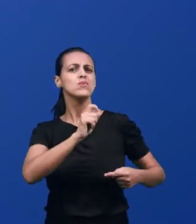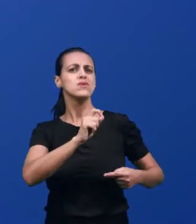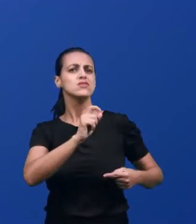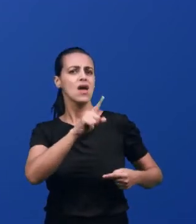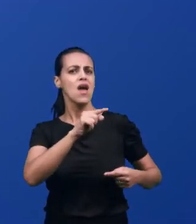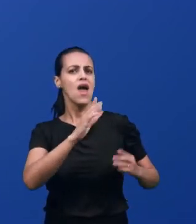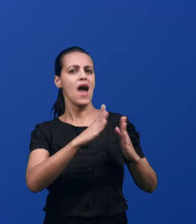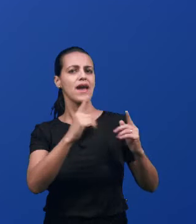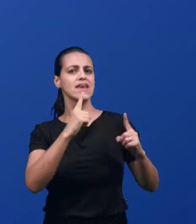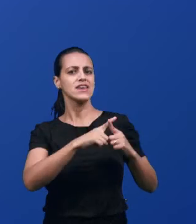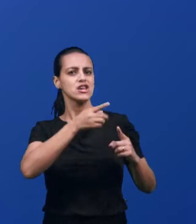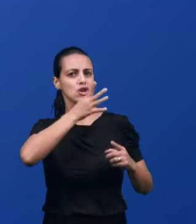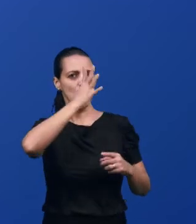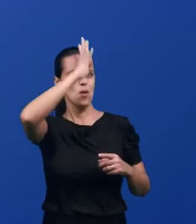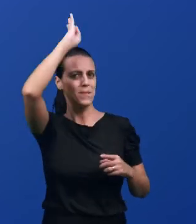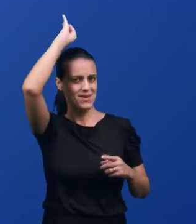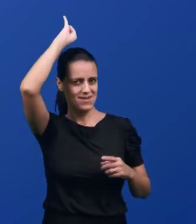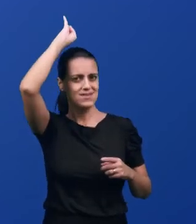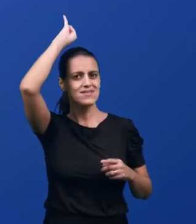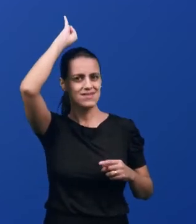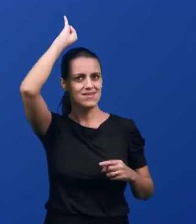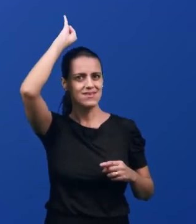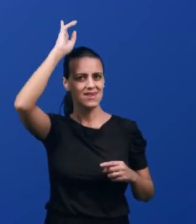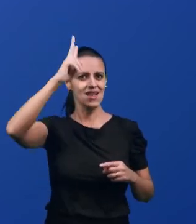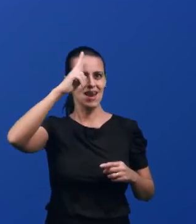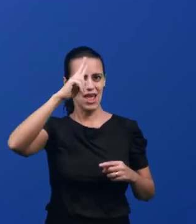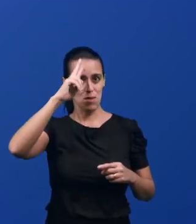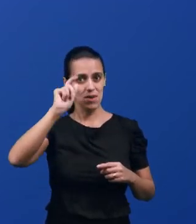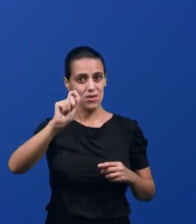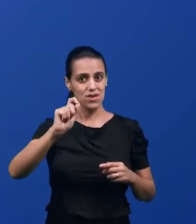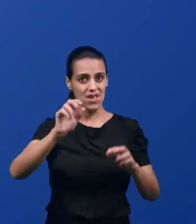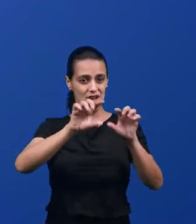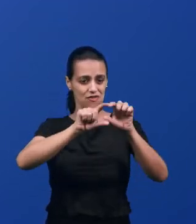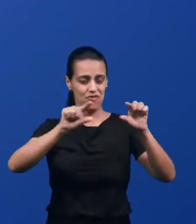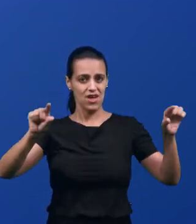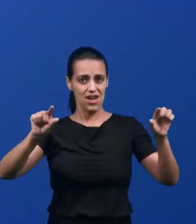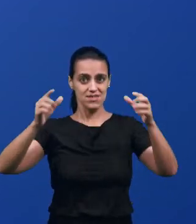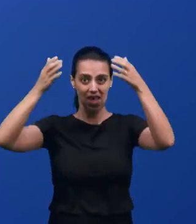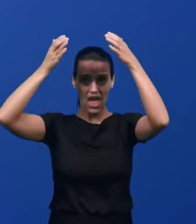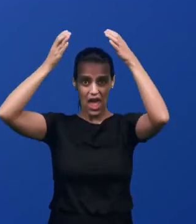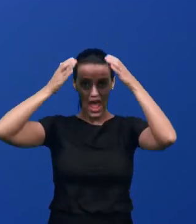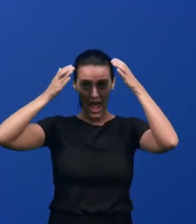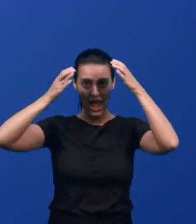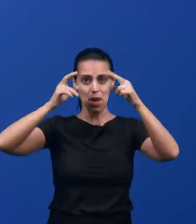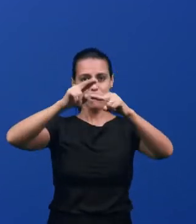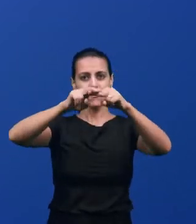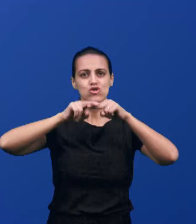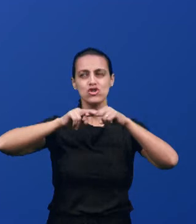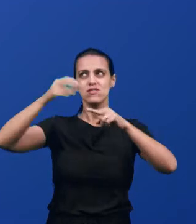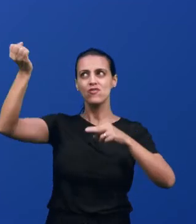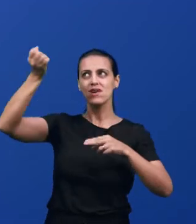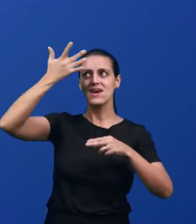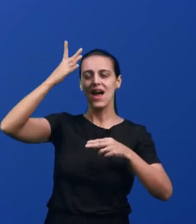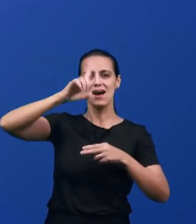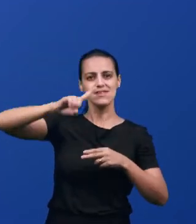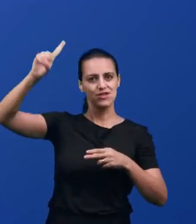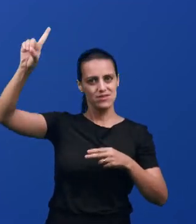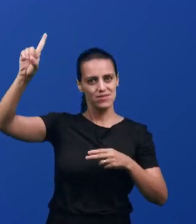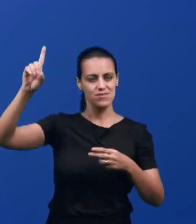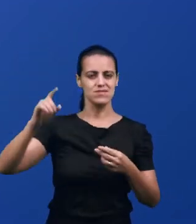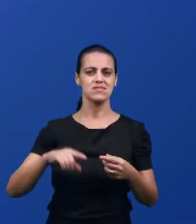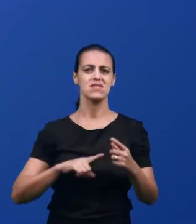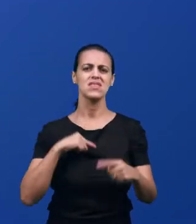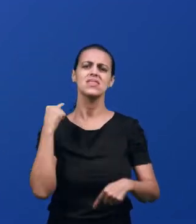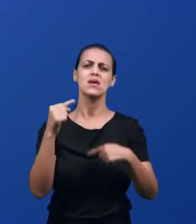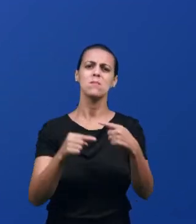roi était authentifiée par l'Église romaine, où était la célèbre phrase « Le roi était roi